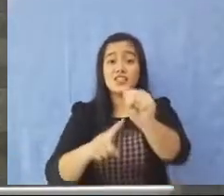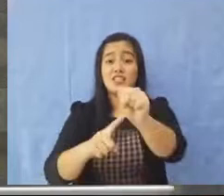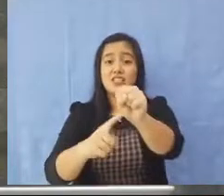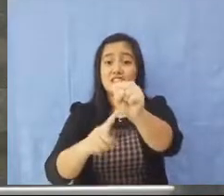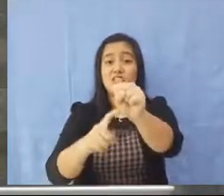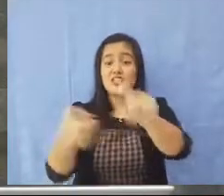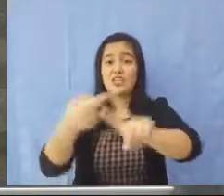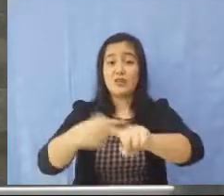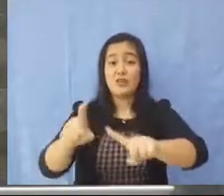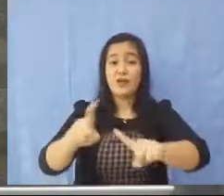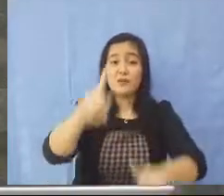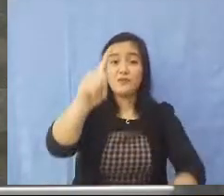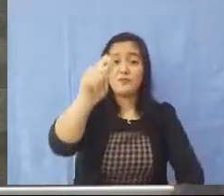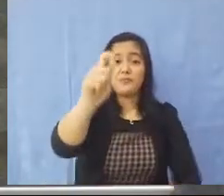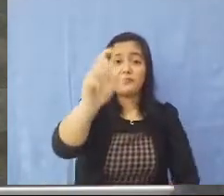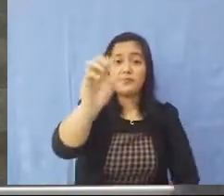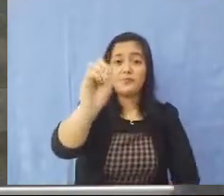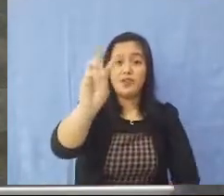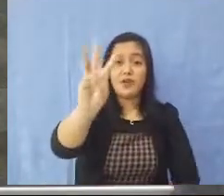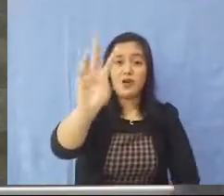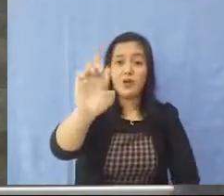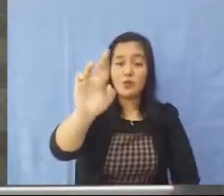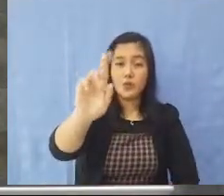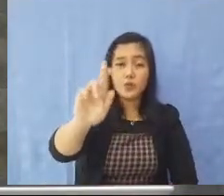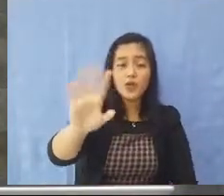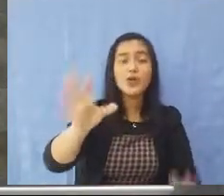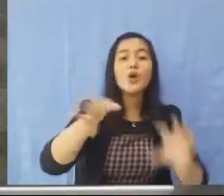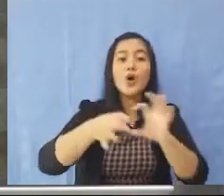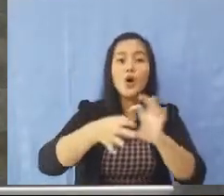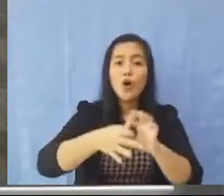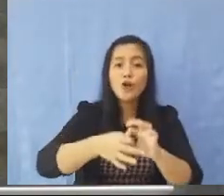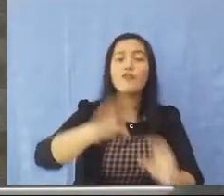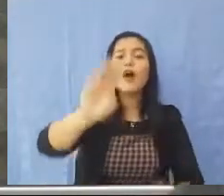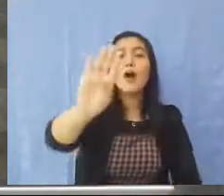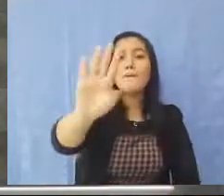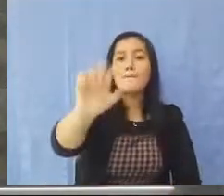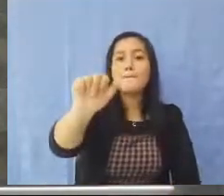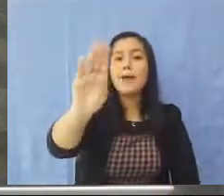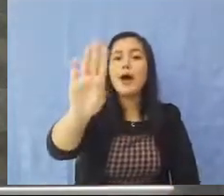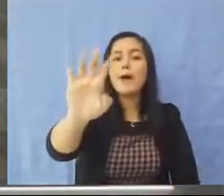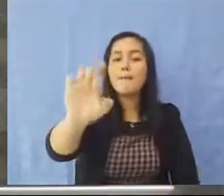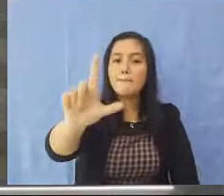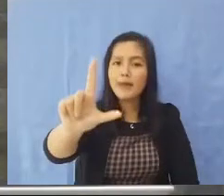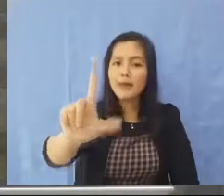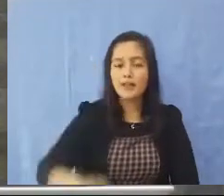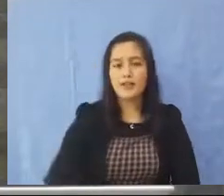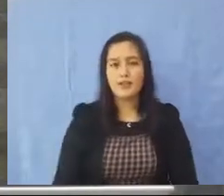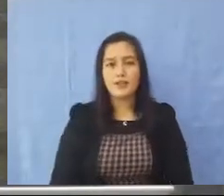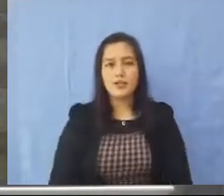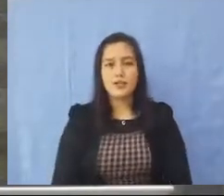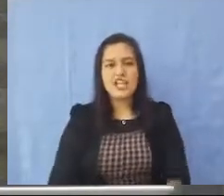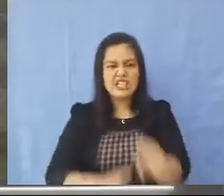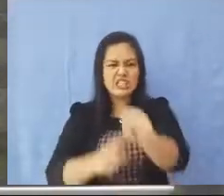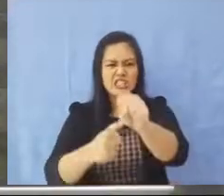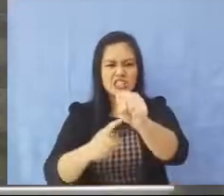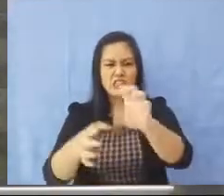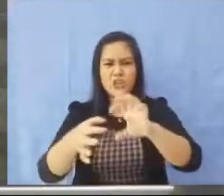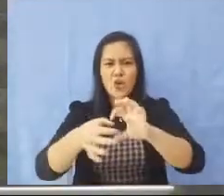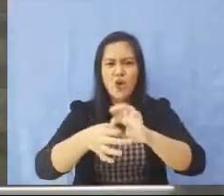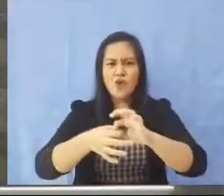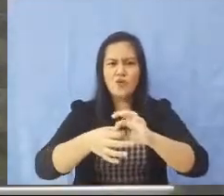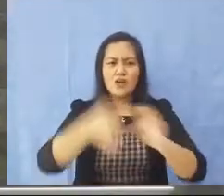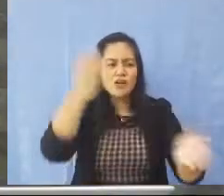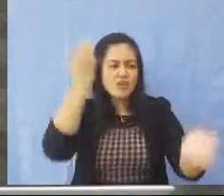basta-basta lang, kumbaga. Hindi natin pwedeng basta-bastahin lang kung paano ang Diyos mag-turn ng isang bagay